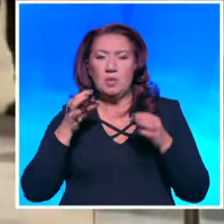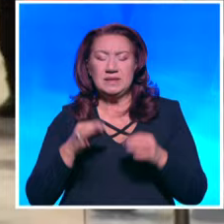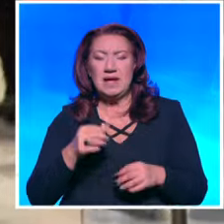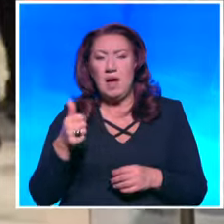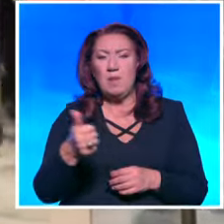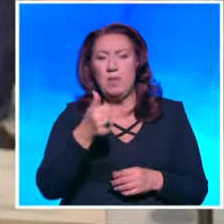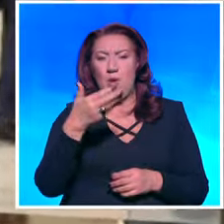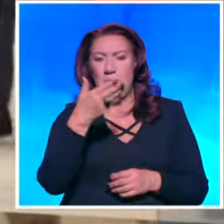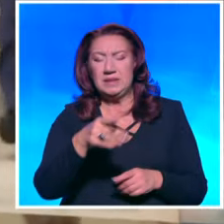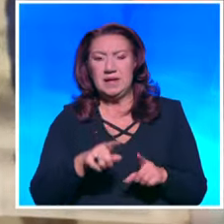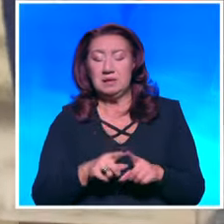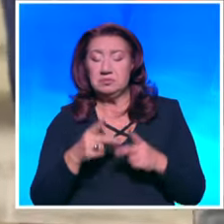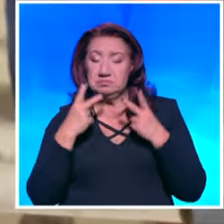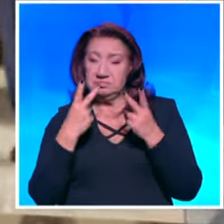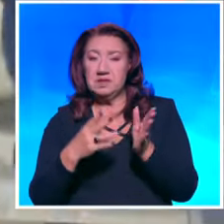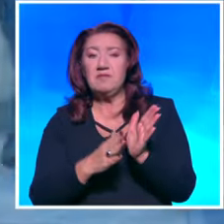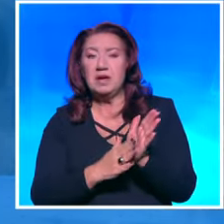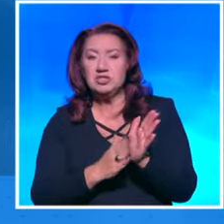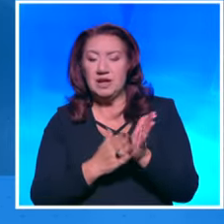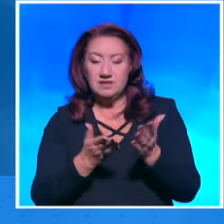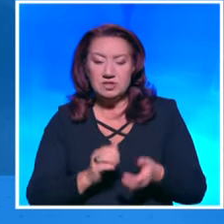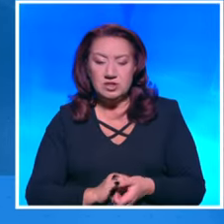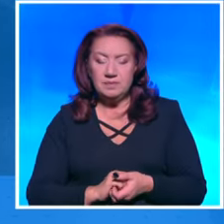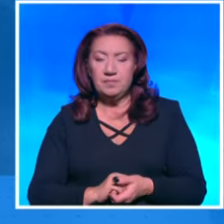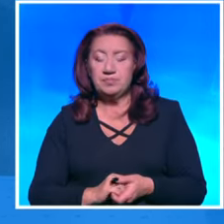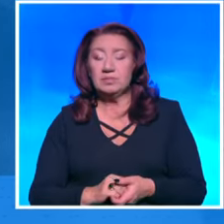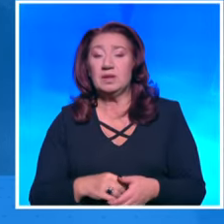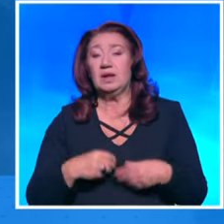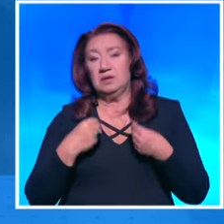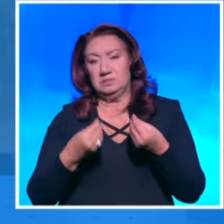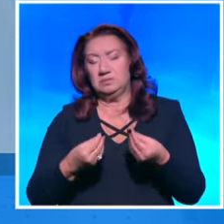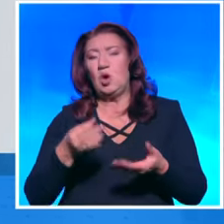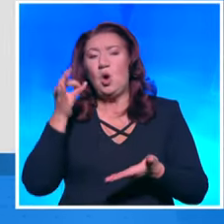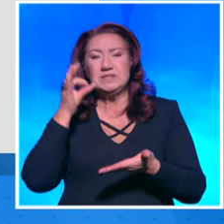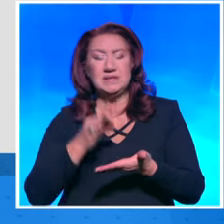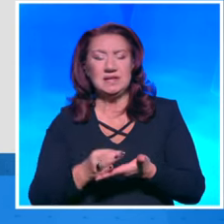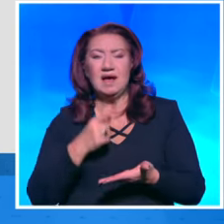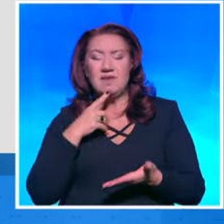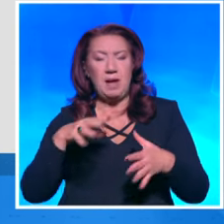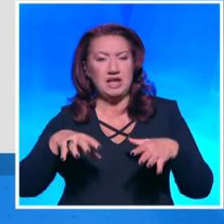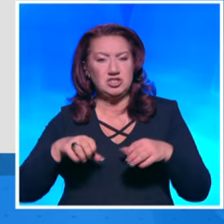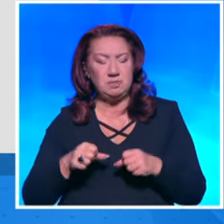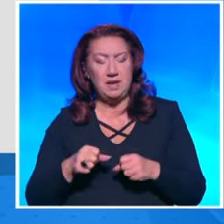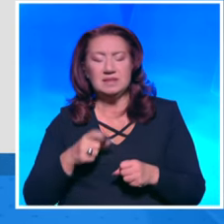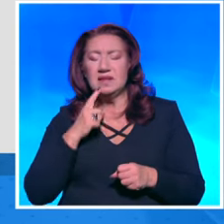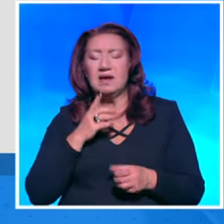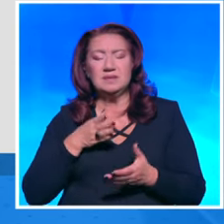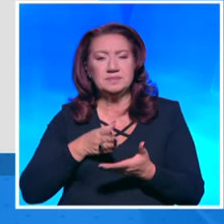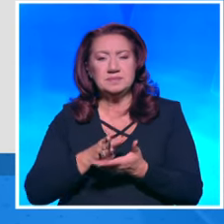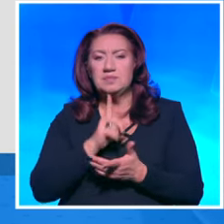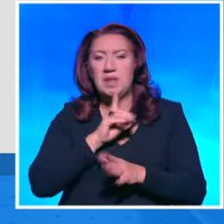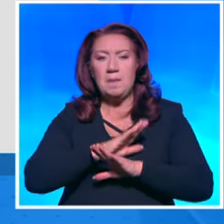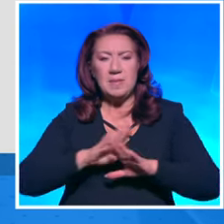милиардера като впечатляваща оценявам ангажимента на президента тръмп към подхода мир чрез сила в